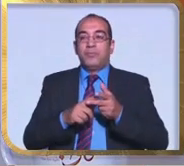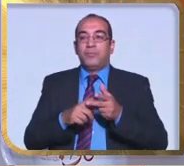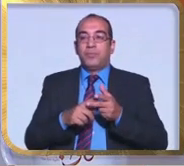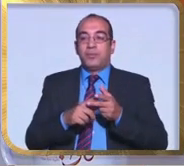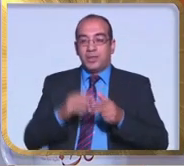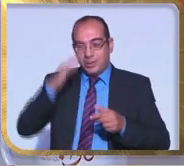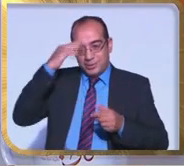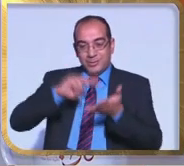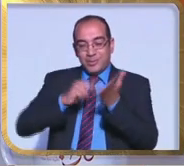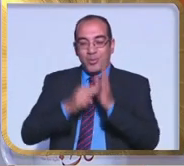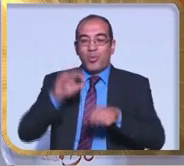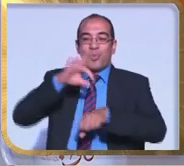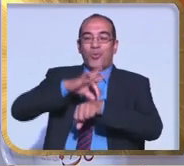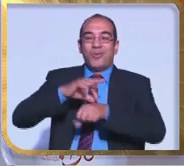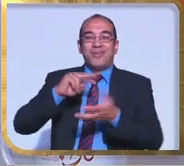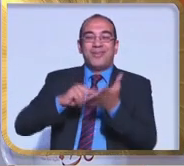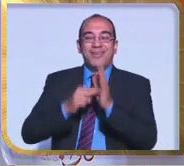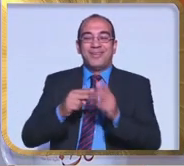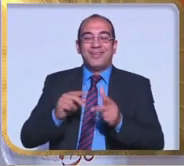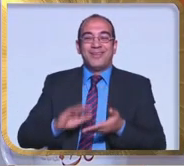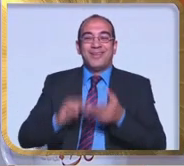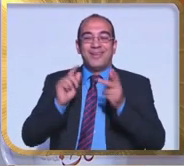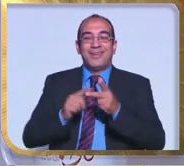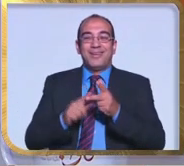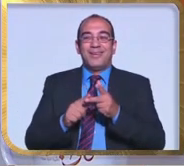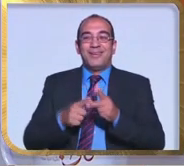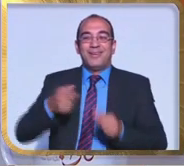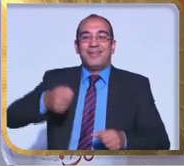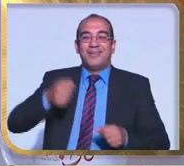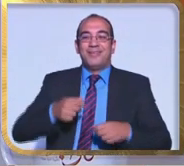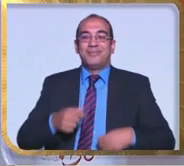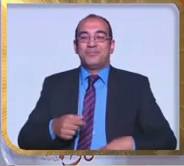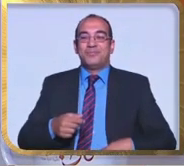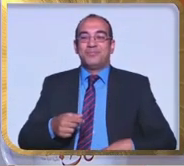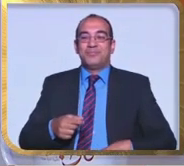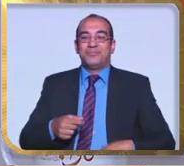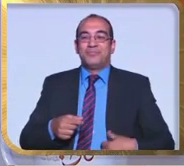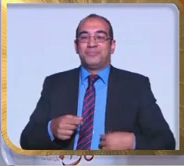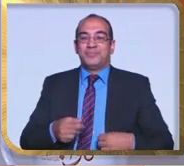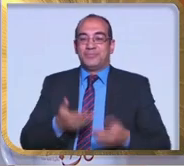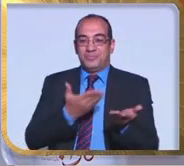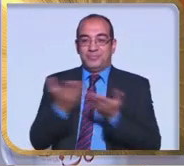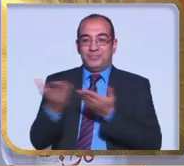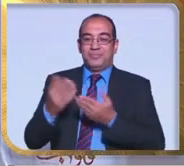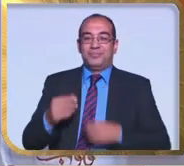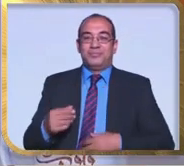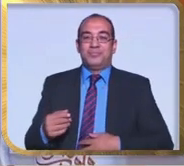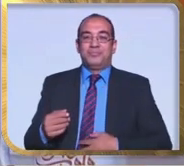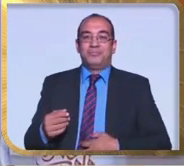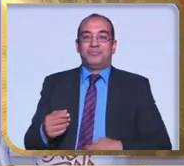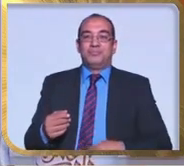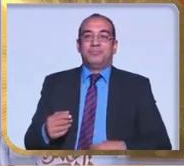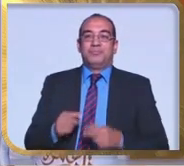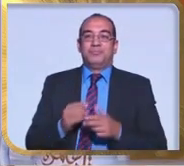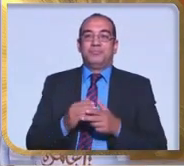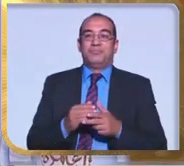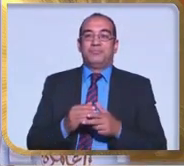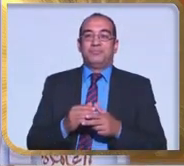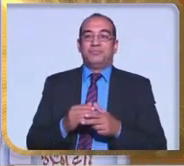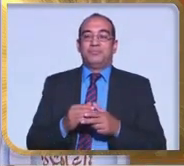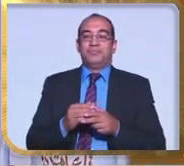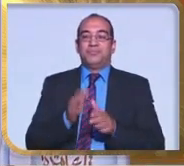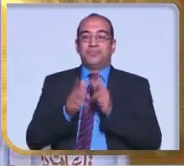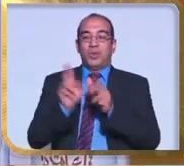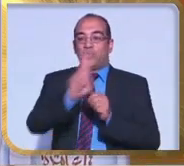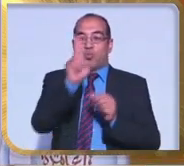ازاي حضرتك يا دكتورة؟ أهلا بيك يا أستاذة ولاء، أهلا وسهلا. أهلا بحضرتك، اتفضلي. أنا ما عنديش أي